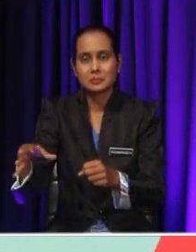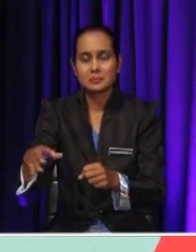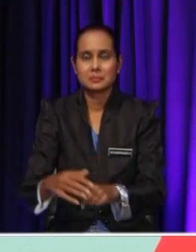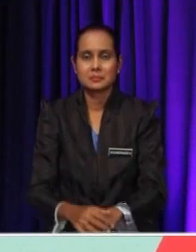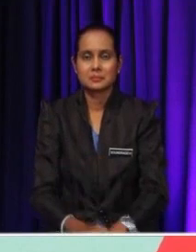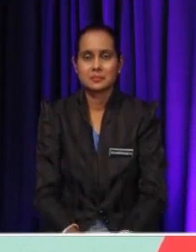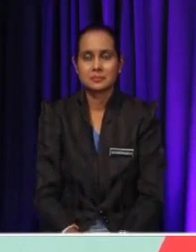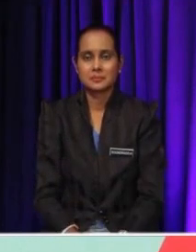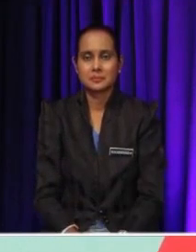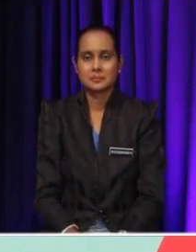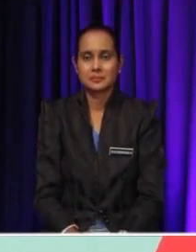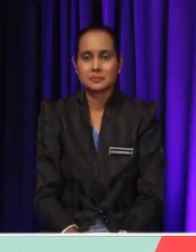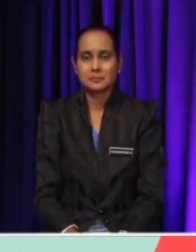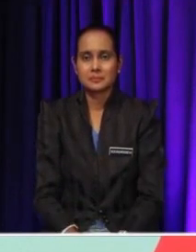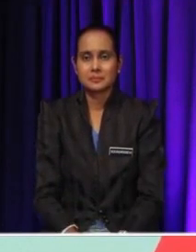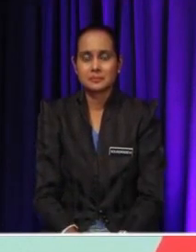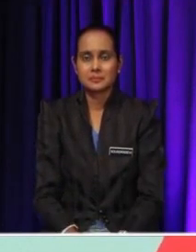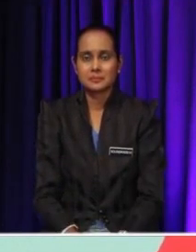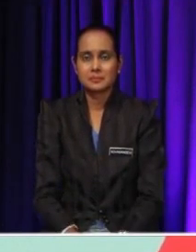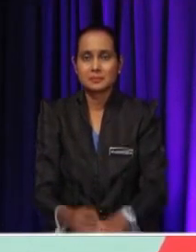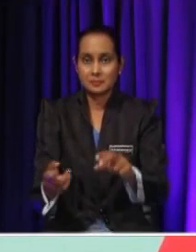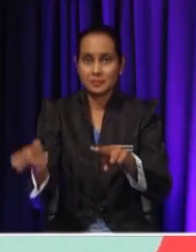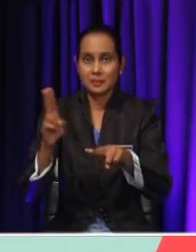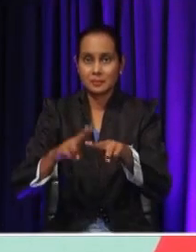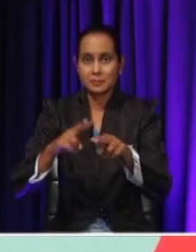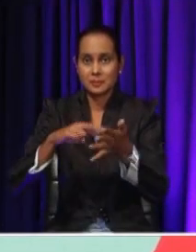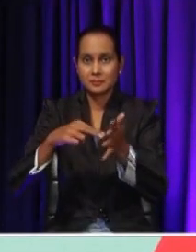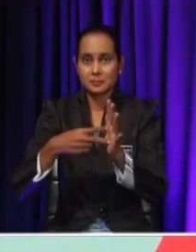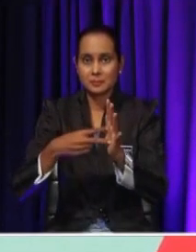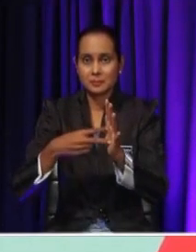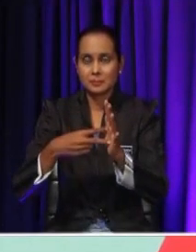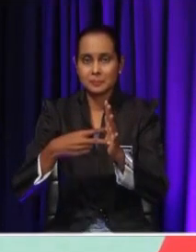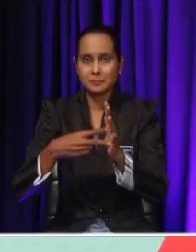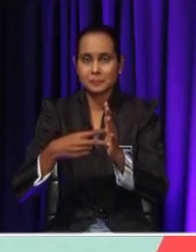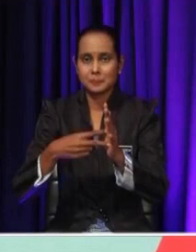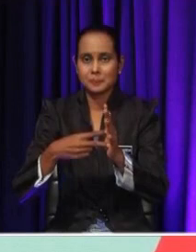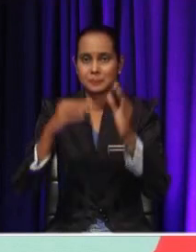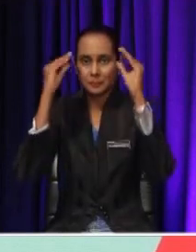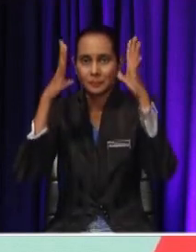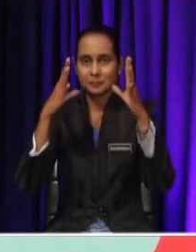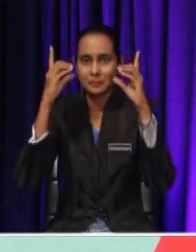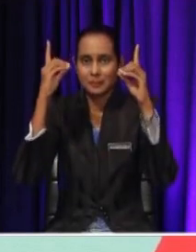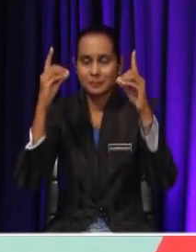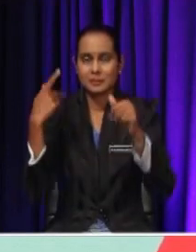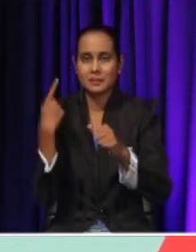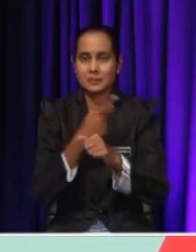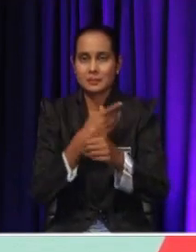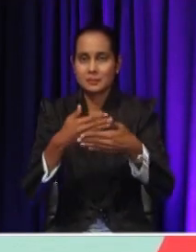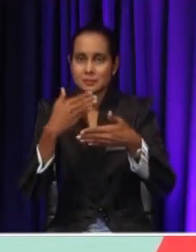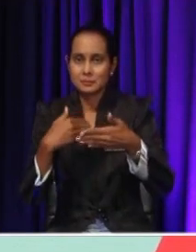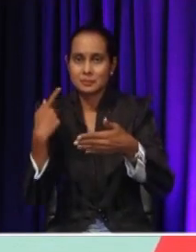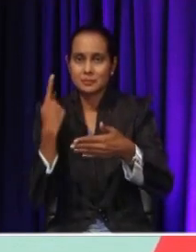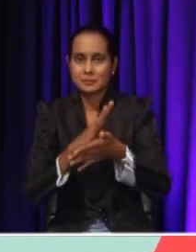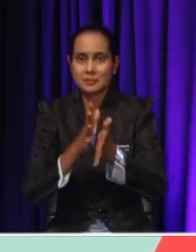jadi Izinkan saya menambah masa saja ini ya kalis guru mendidik kita Sebelum kita